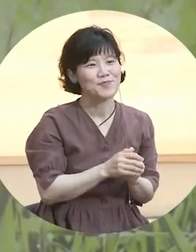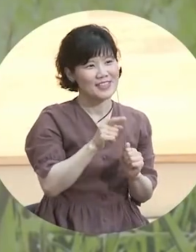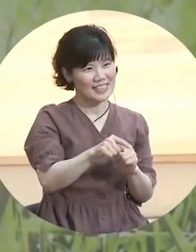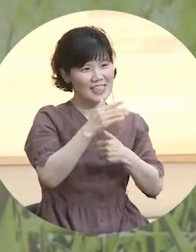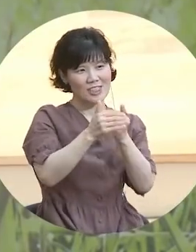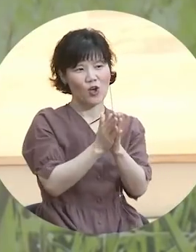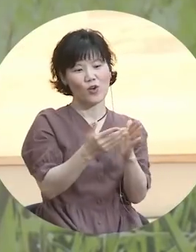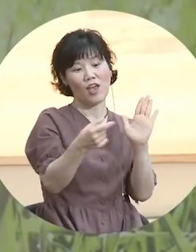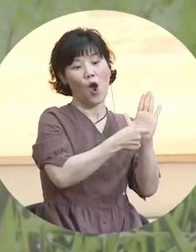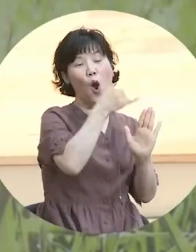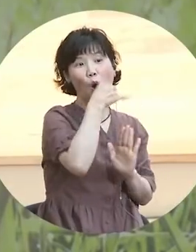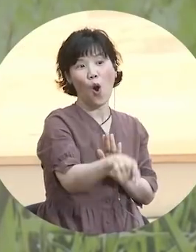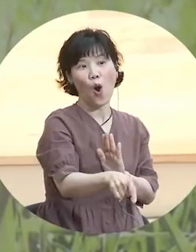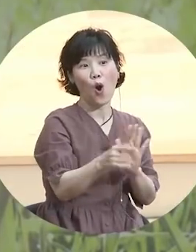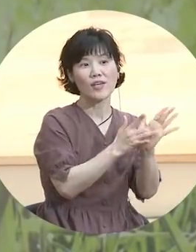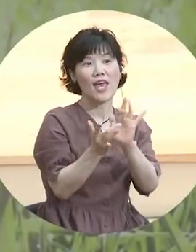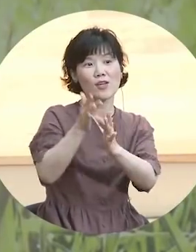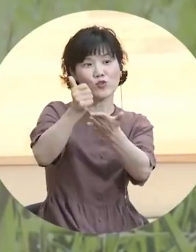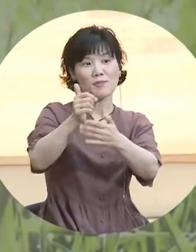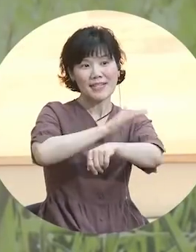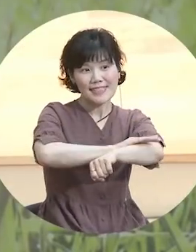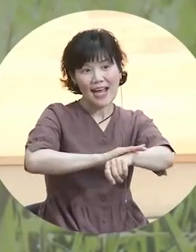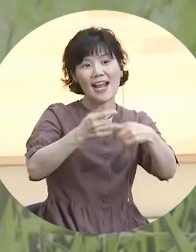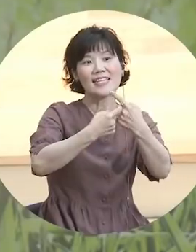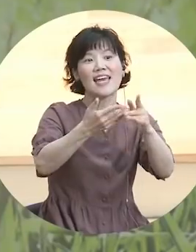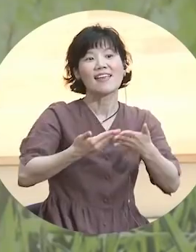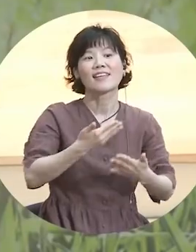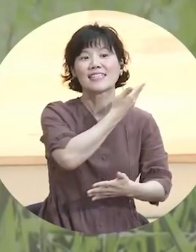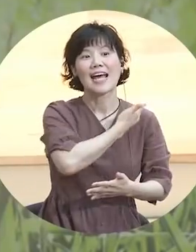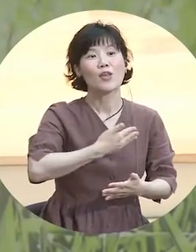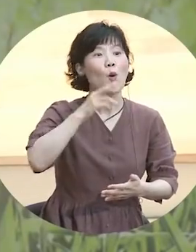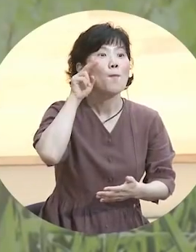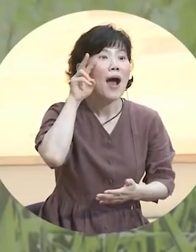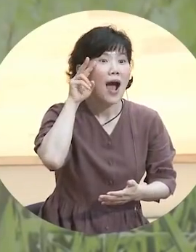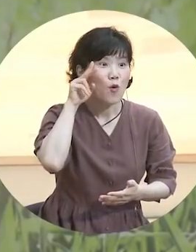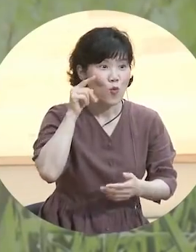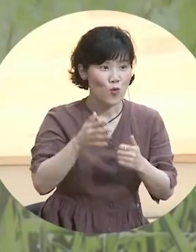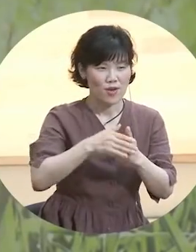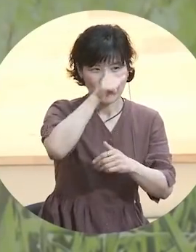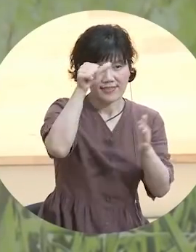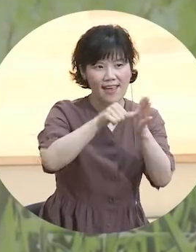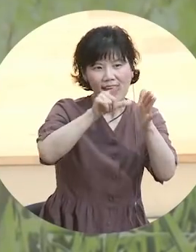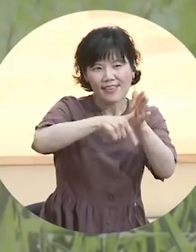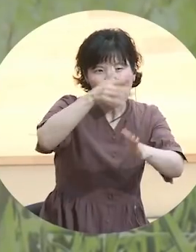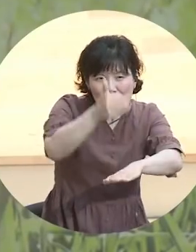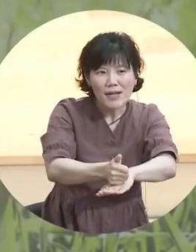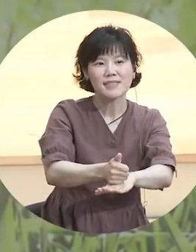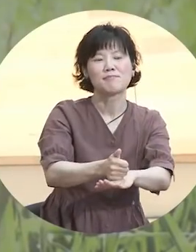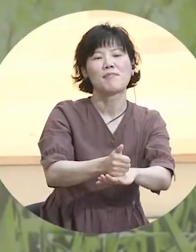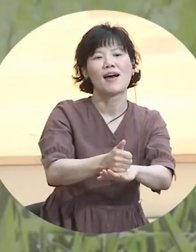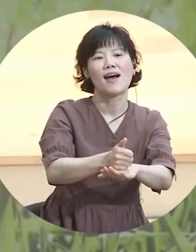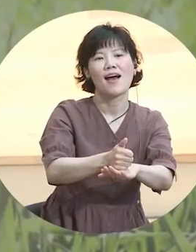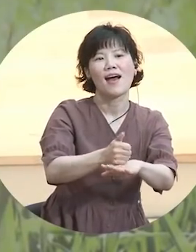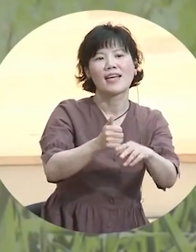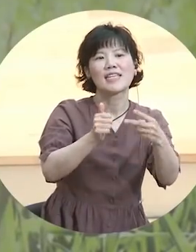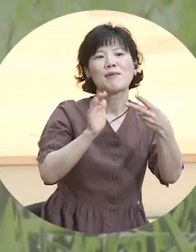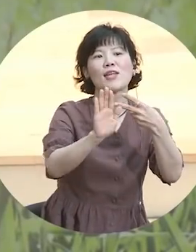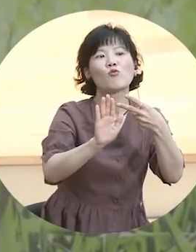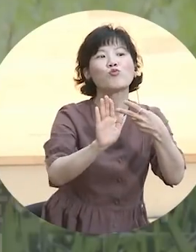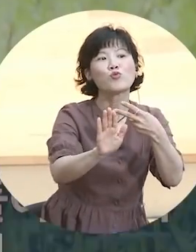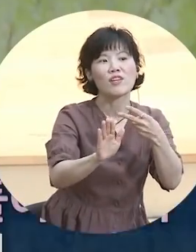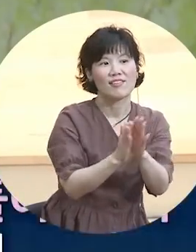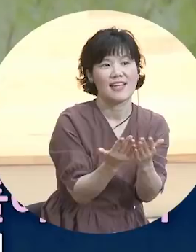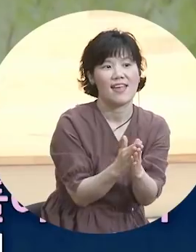이건 성경에도 기록되어 있어요. 예수님을 가장 잘 이해했던 사도 바울 그의 생애 가장 마지막에 쓴 디모데 후서